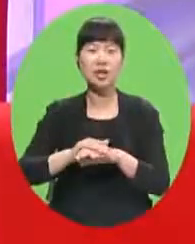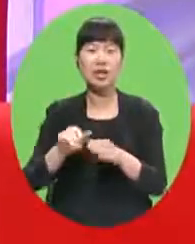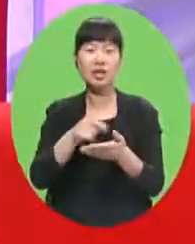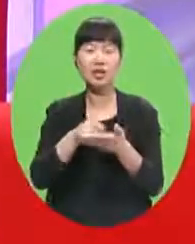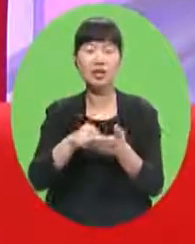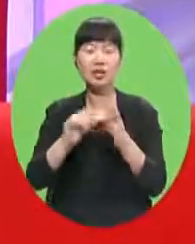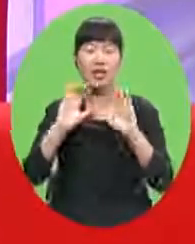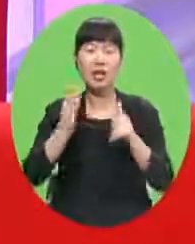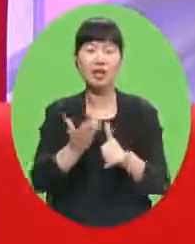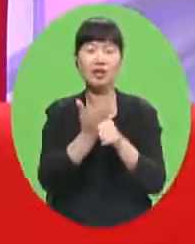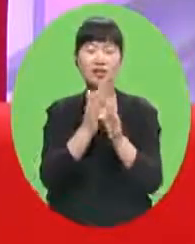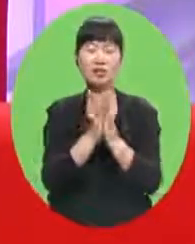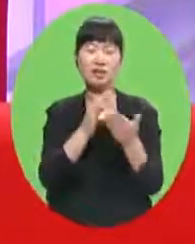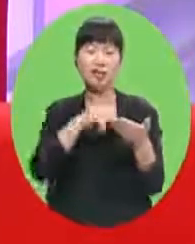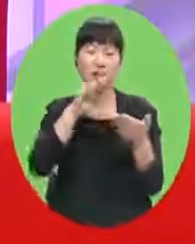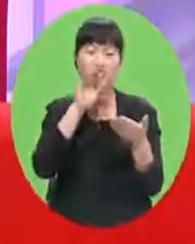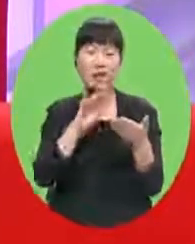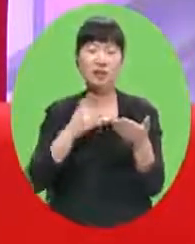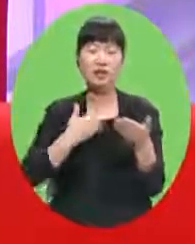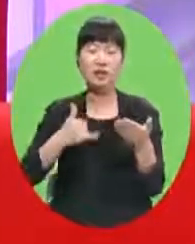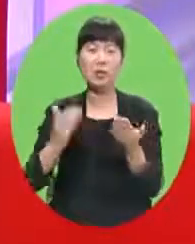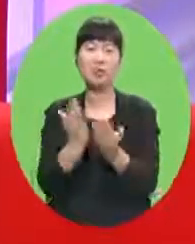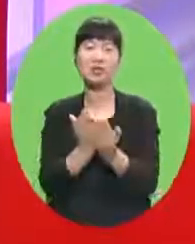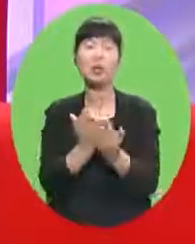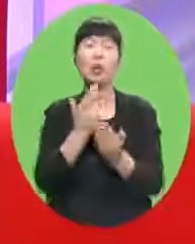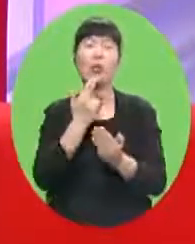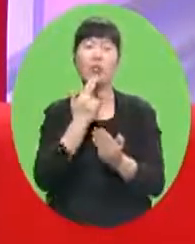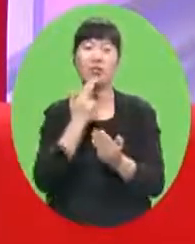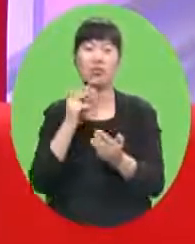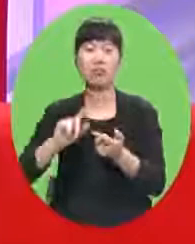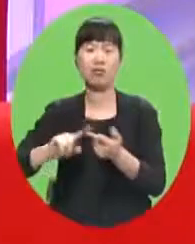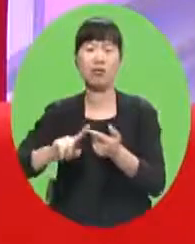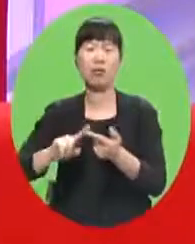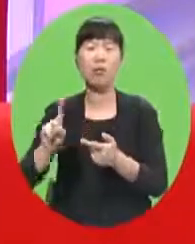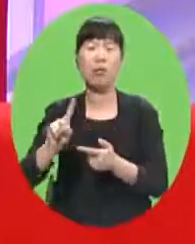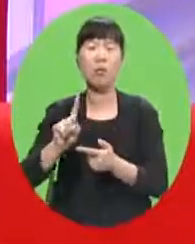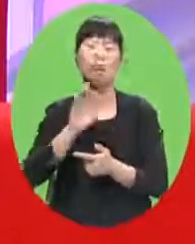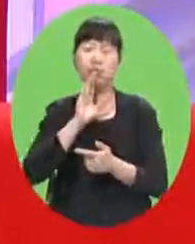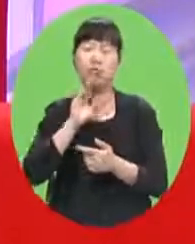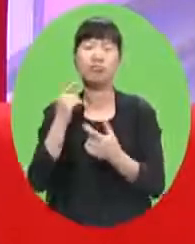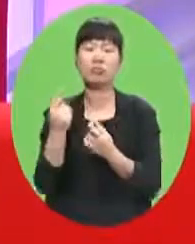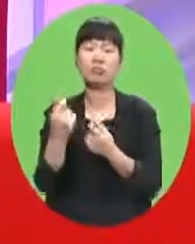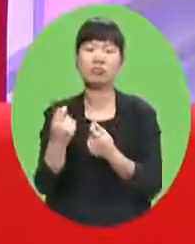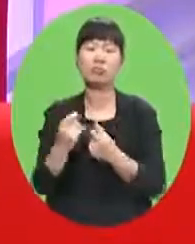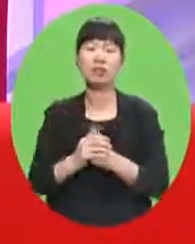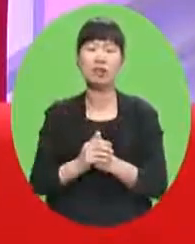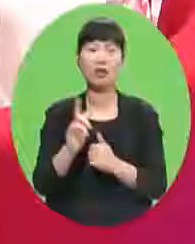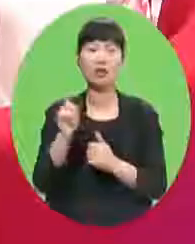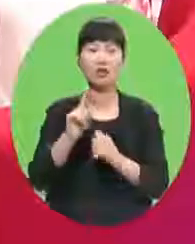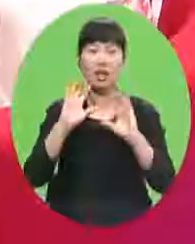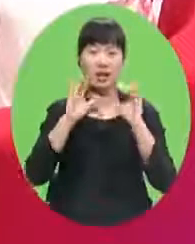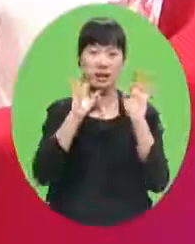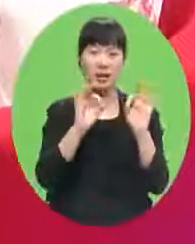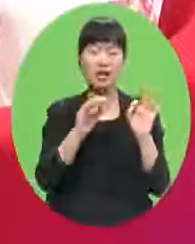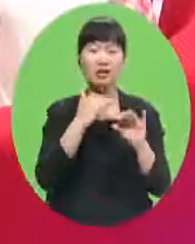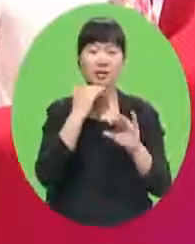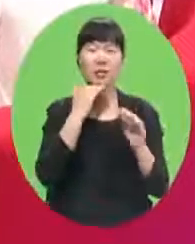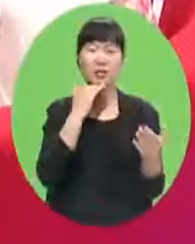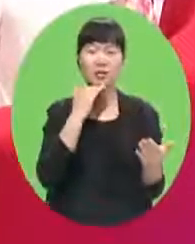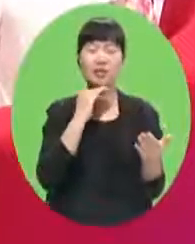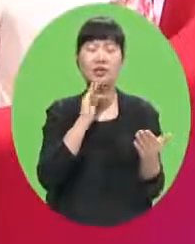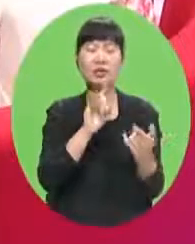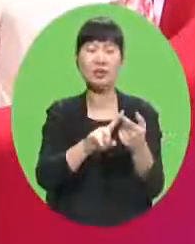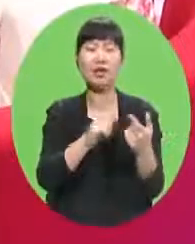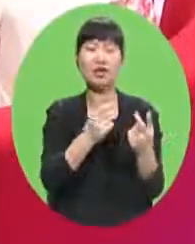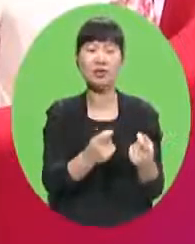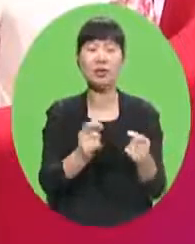쓰여졌다는 육아서를 봐도 우리 아이하고는 맞지 않는 면이 있는 것 같아요라고 하는 게 그게 바로 정답이에요. 왜냐하면 어떤 아이는 기다려주는 게 맞는 아이도